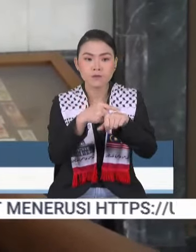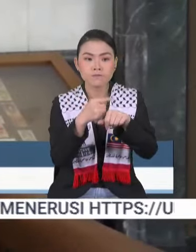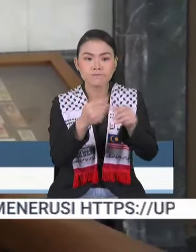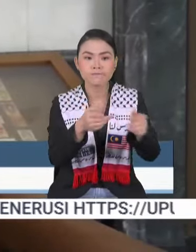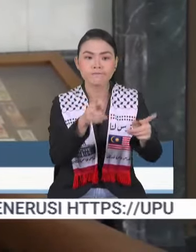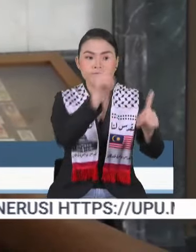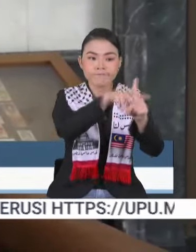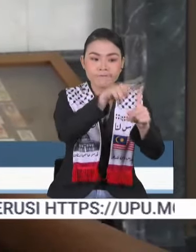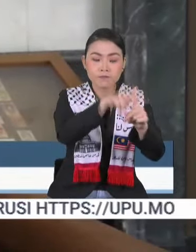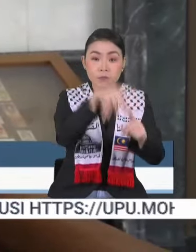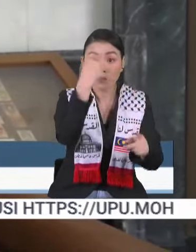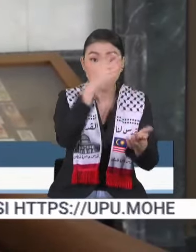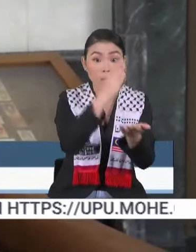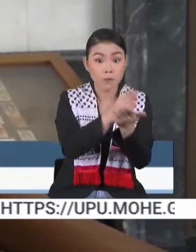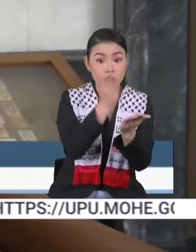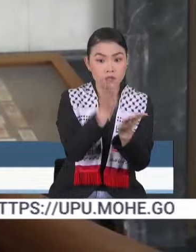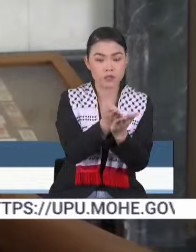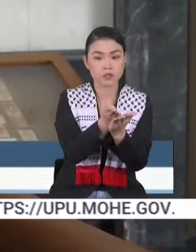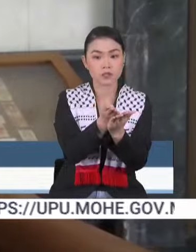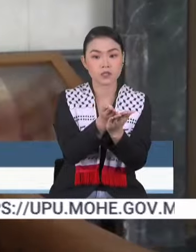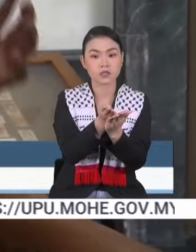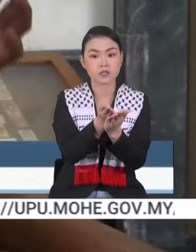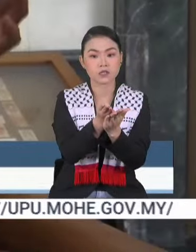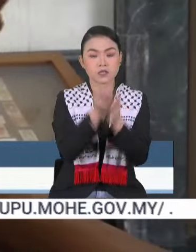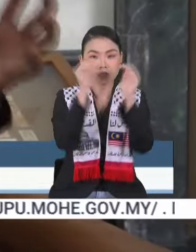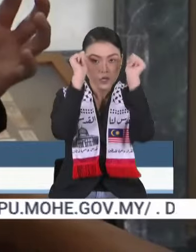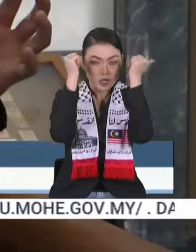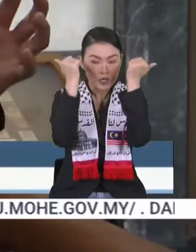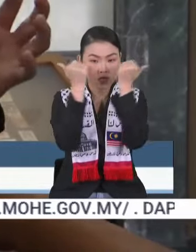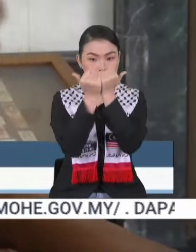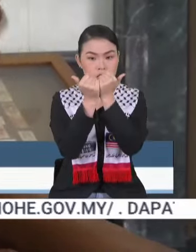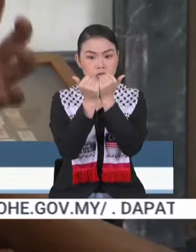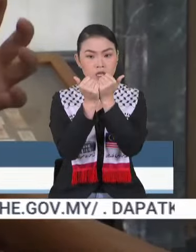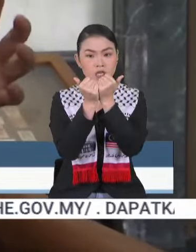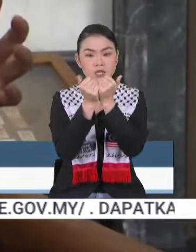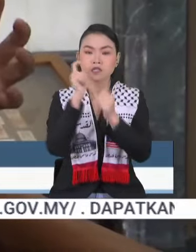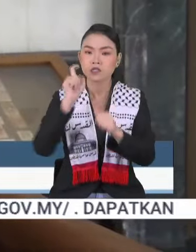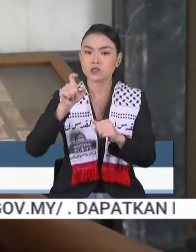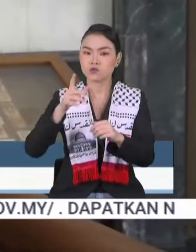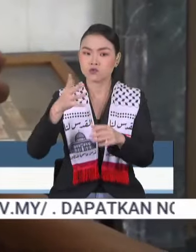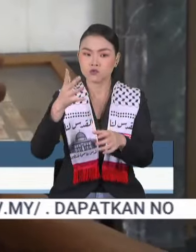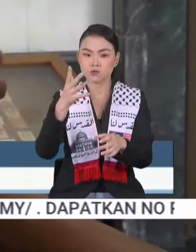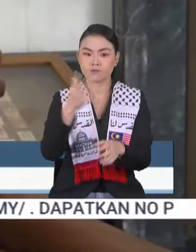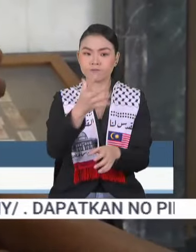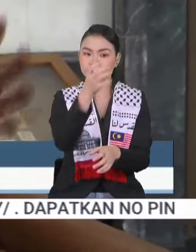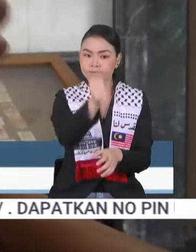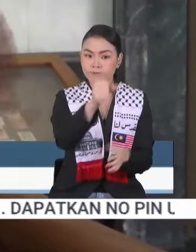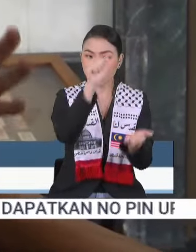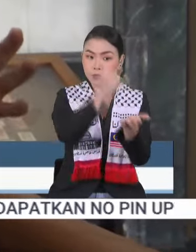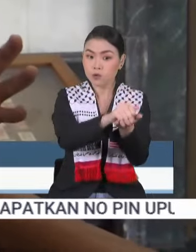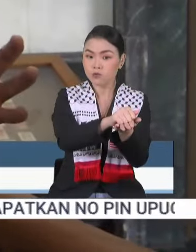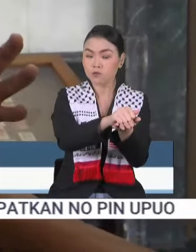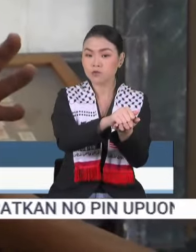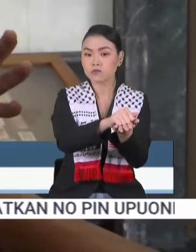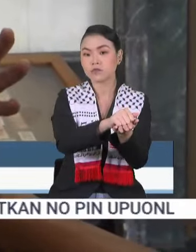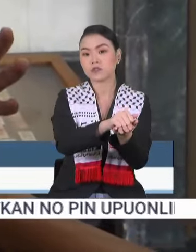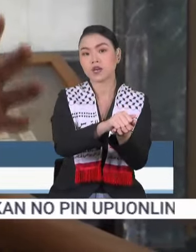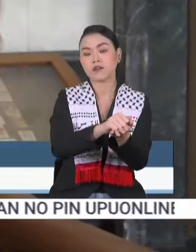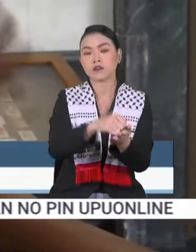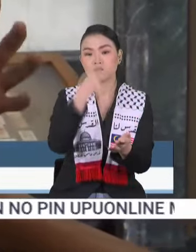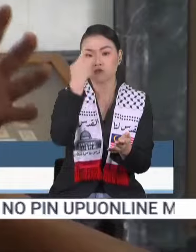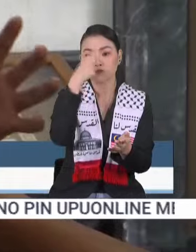sewajarnya agensi berkenaan sedar mereka akan lock duit kerajaan dalam agensi mereka untuk